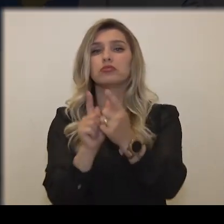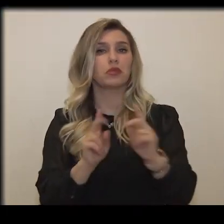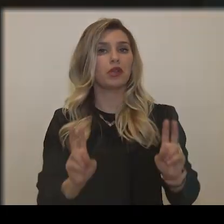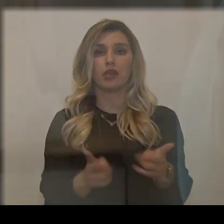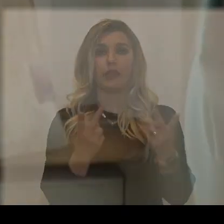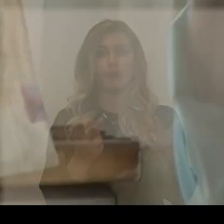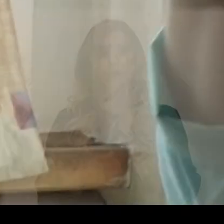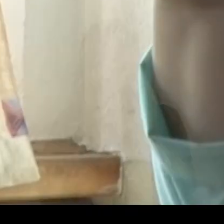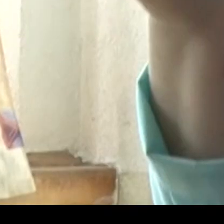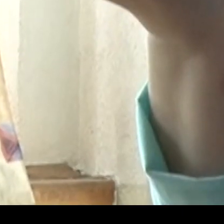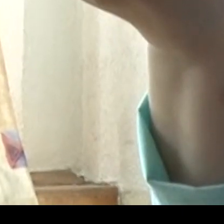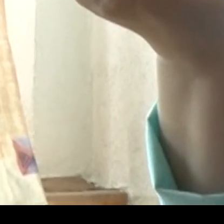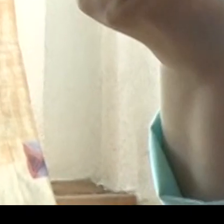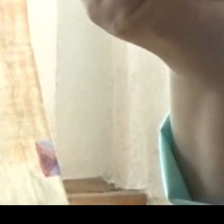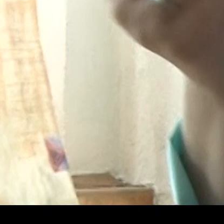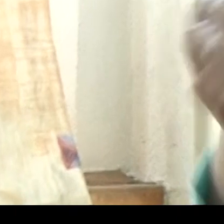lehtë.